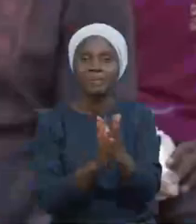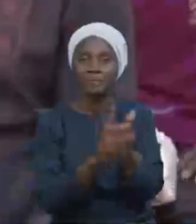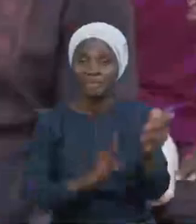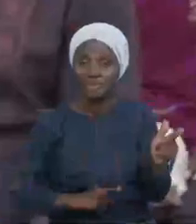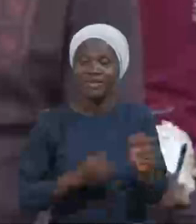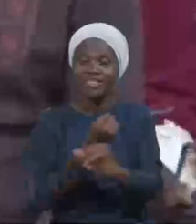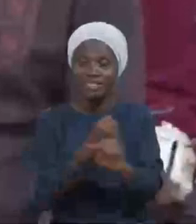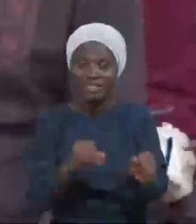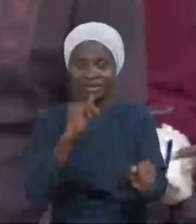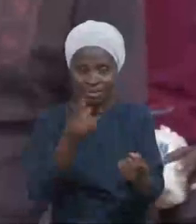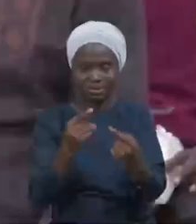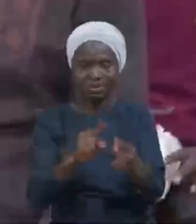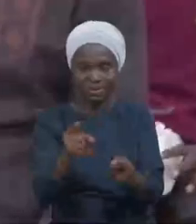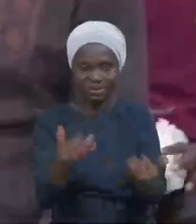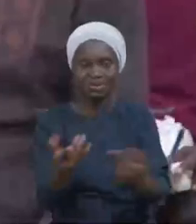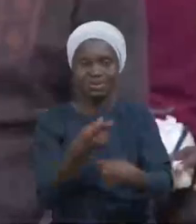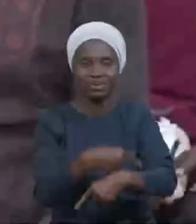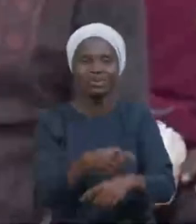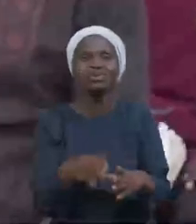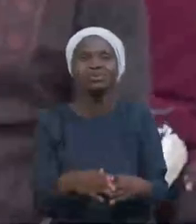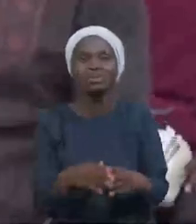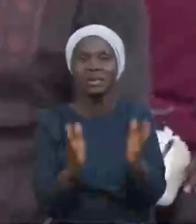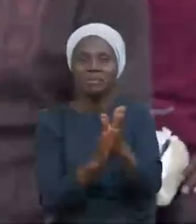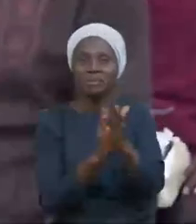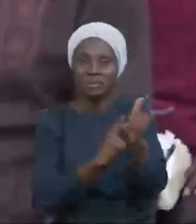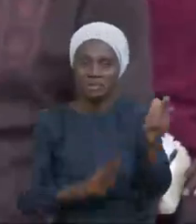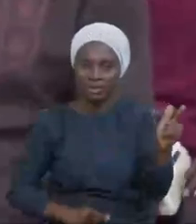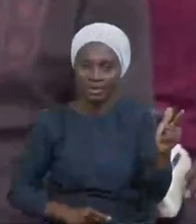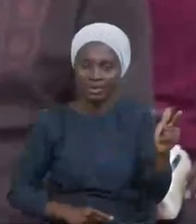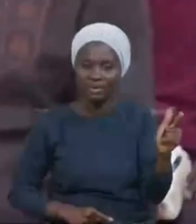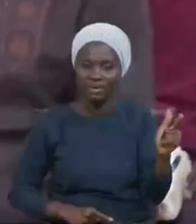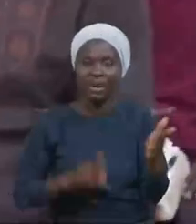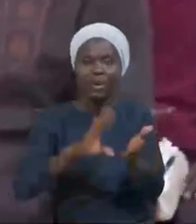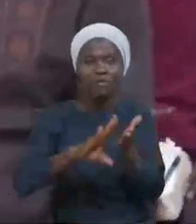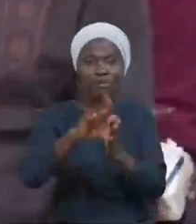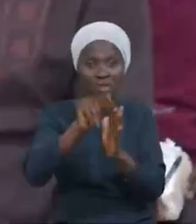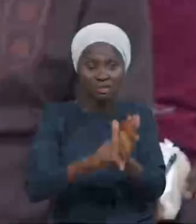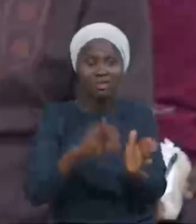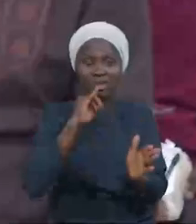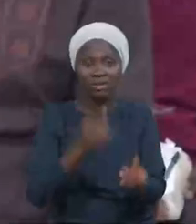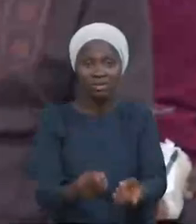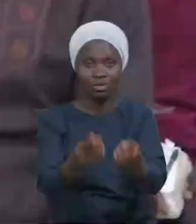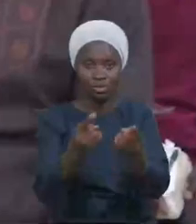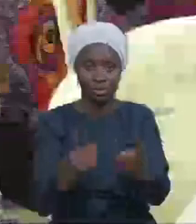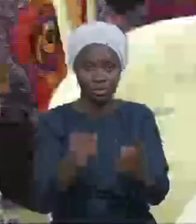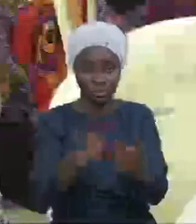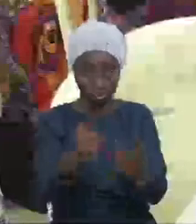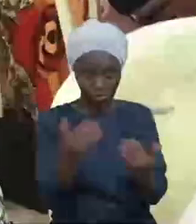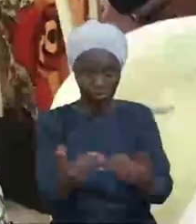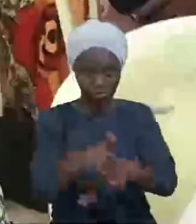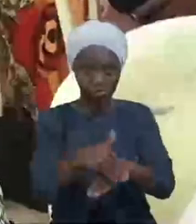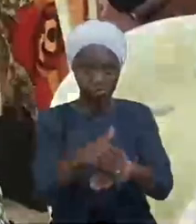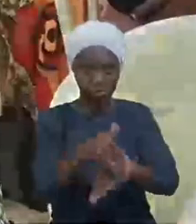aujourd'hui. Gloire à Dieu, le pardon vient pour toi aujourd'hui.